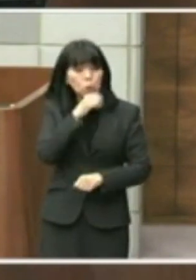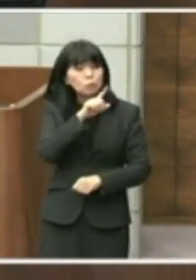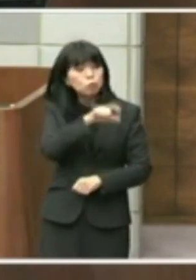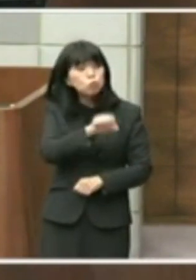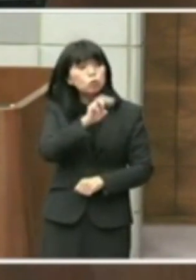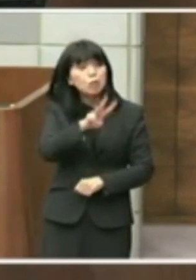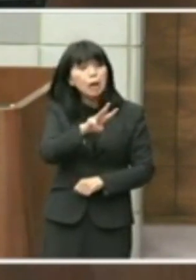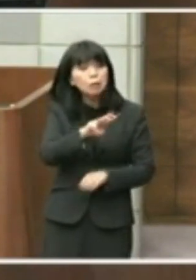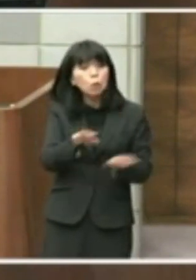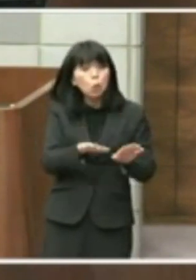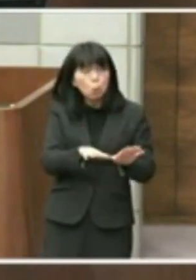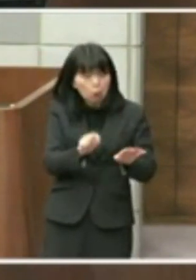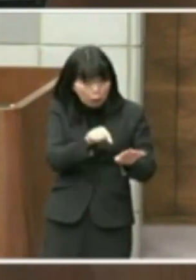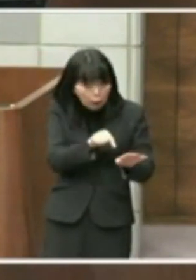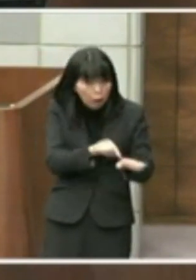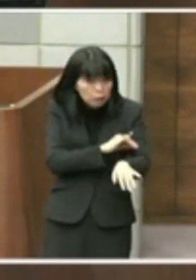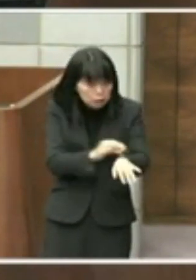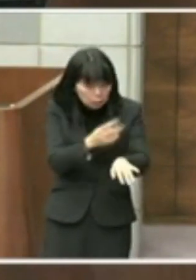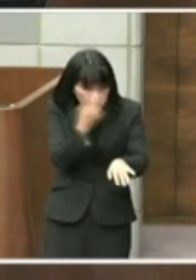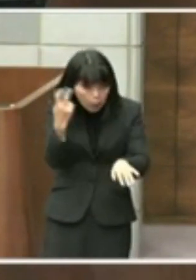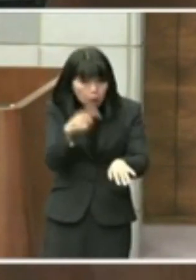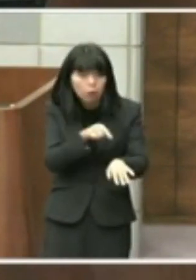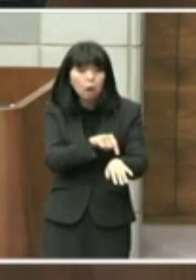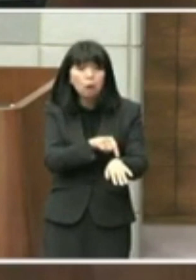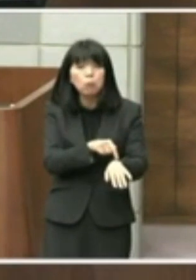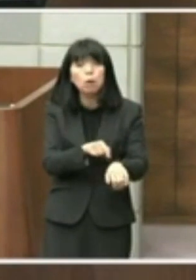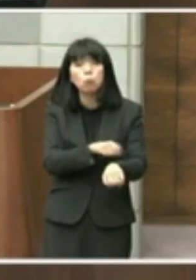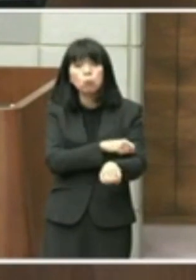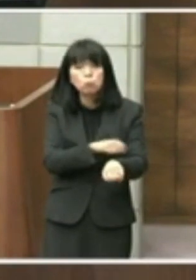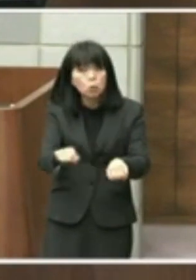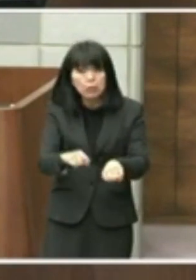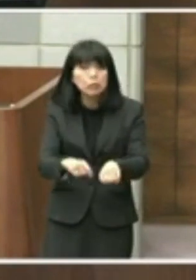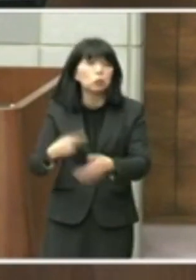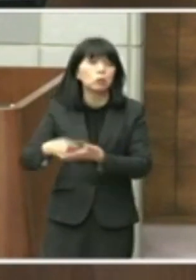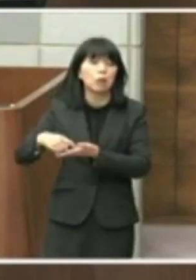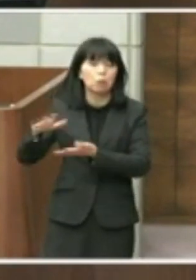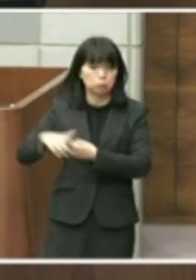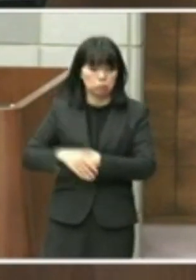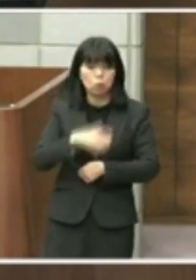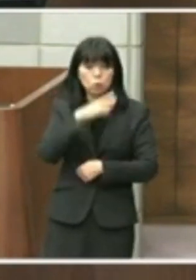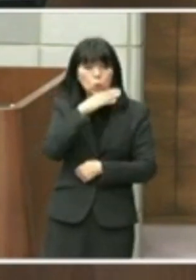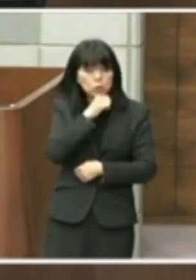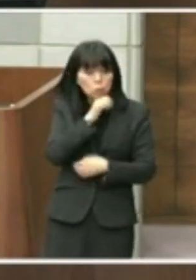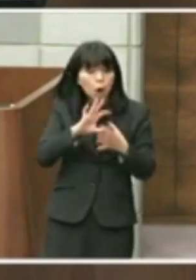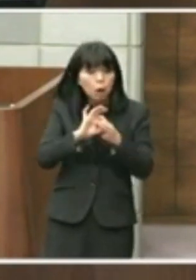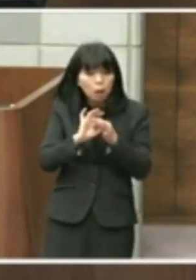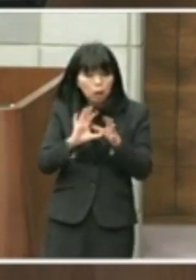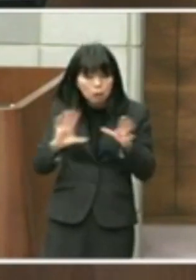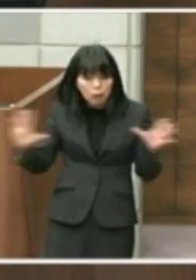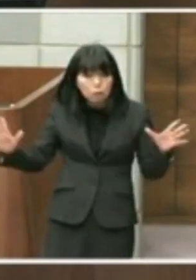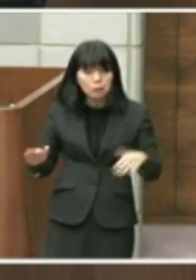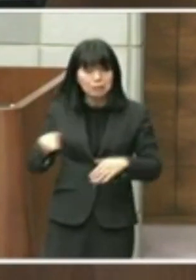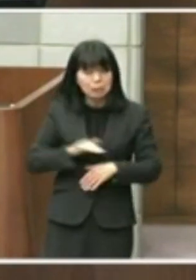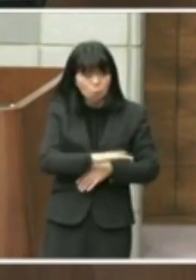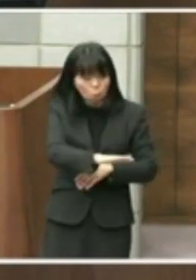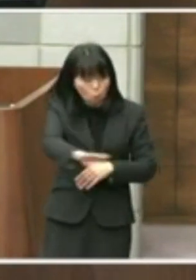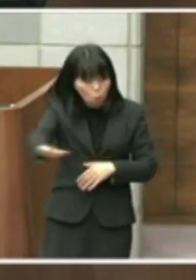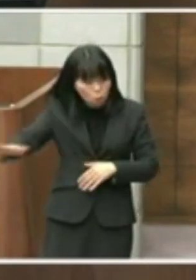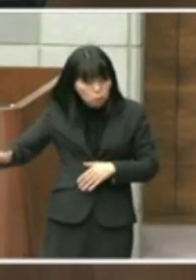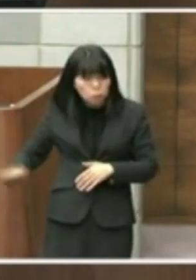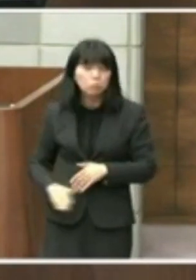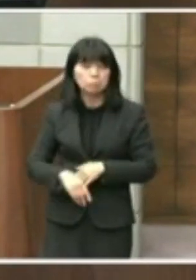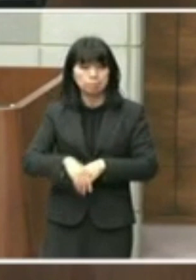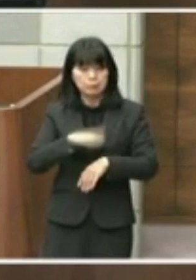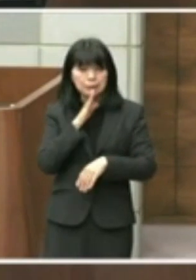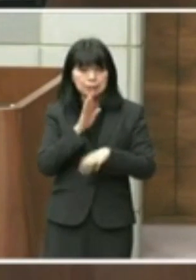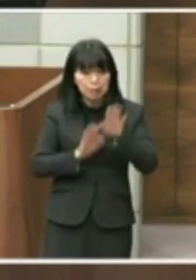子どもから検出されたことは特徴的と指摘されており、年齢を問わず、広く実態把握を